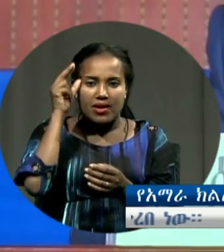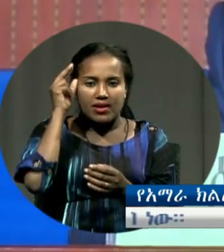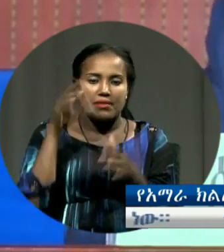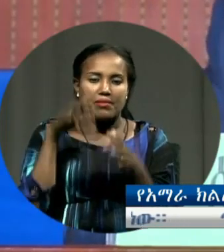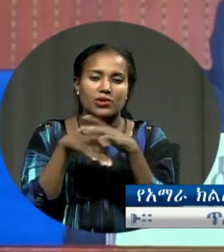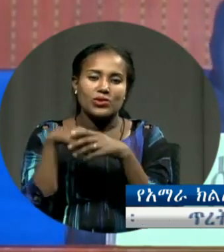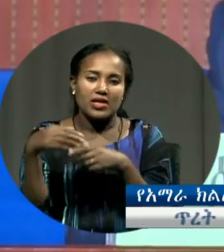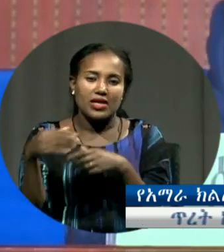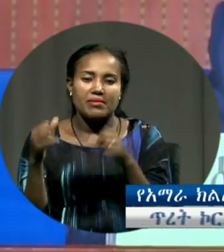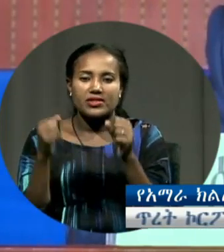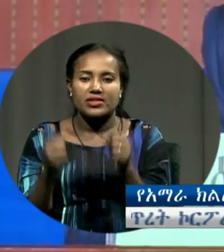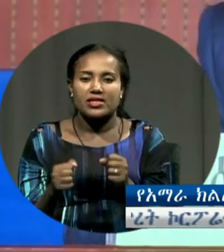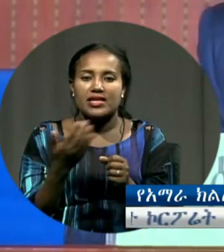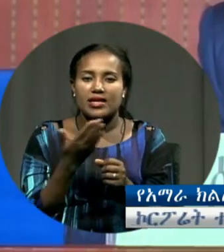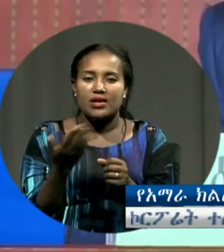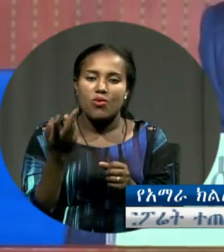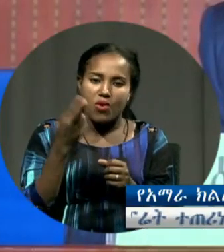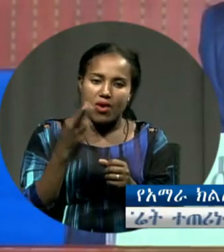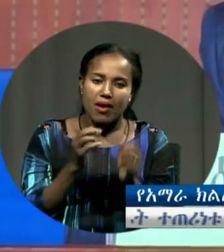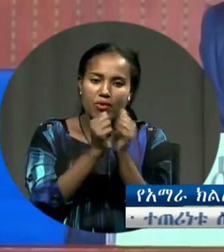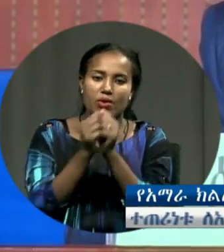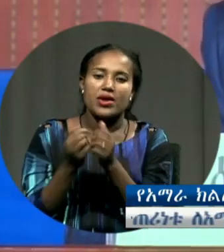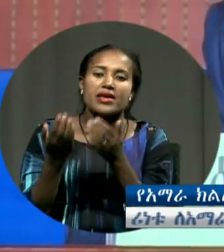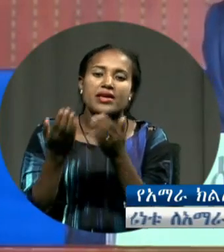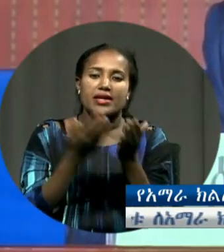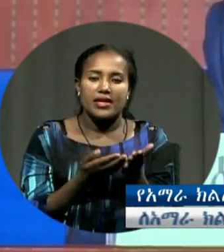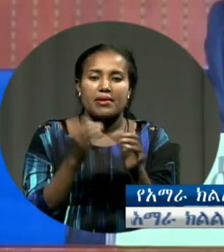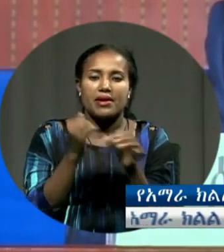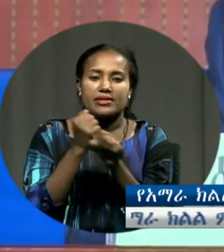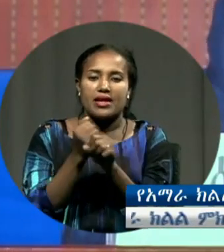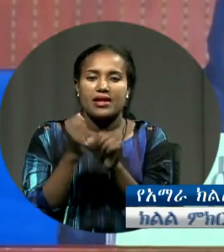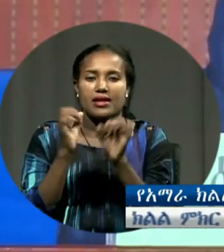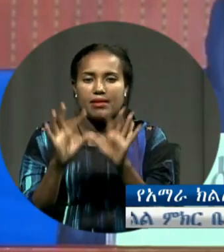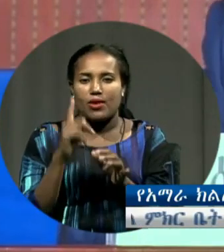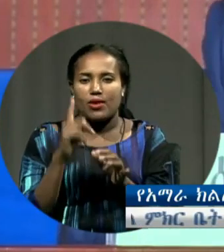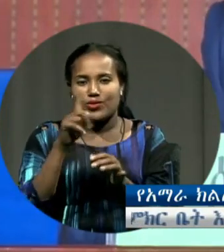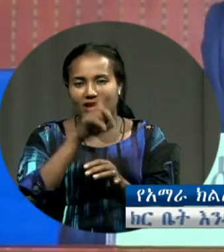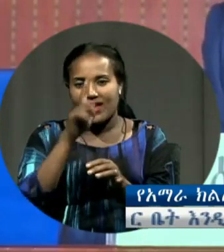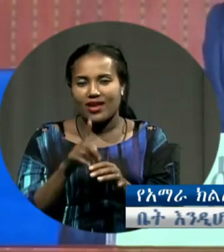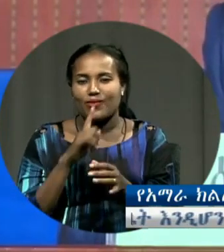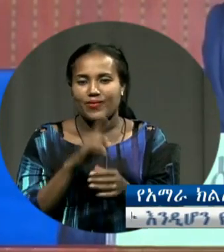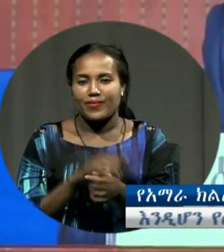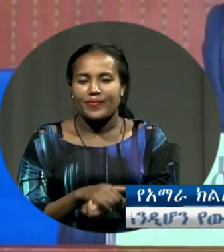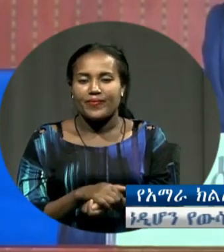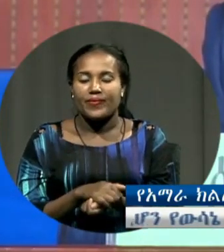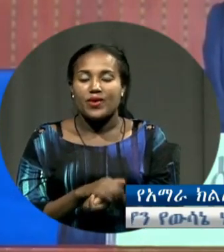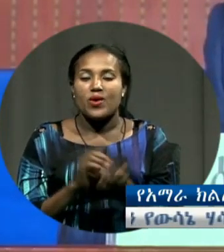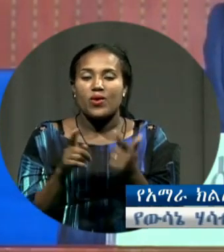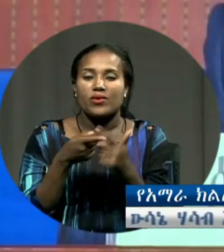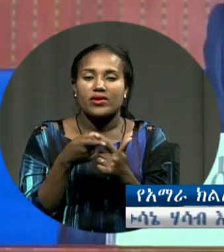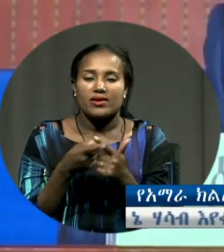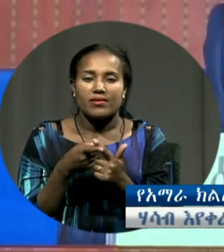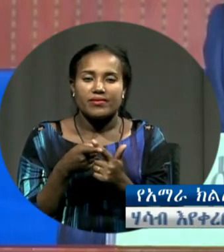ለማላቀቅ የሚያስችል ነገር ወይም አብሮ የቀረበ አሰራር የለም። አንዱ ጥያቄ ይሄ ነው።